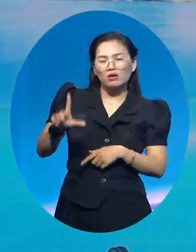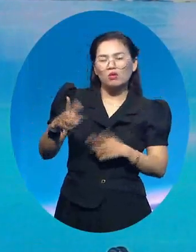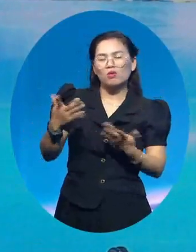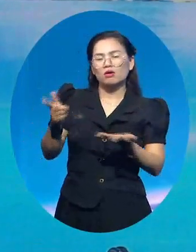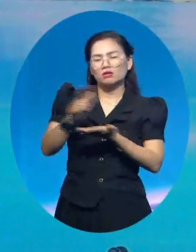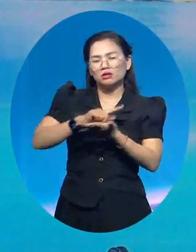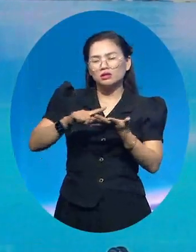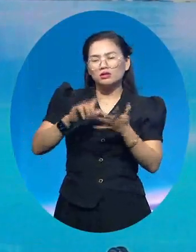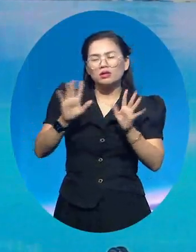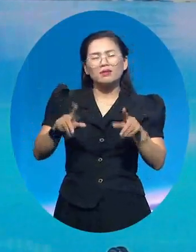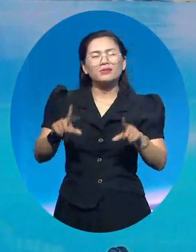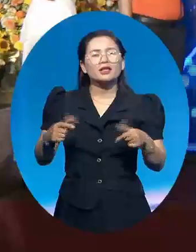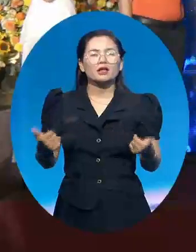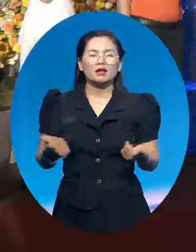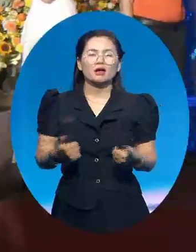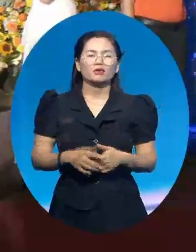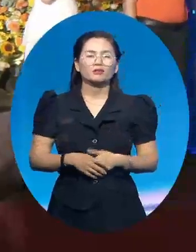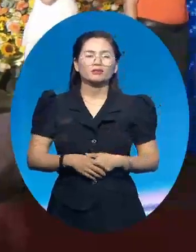dữ liệu.